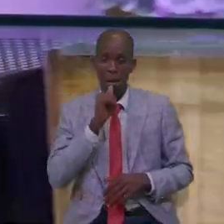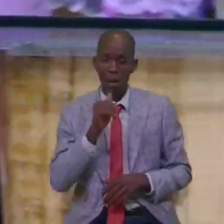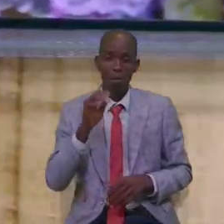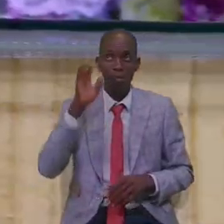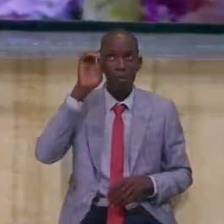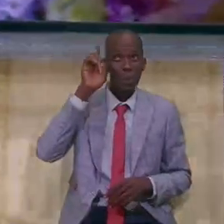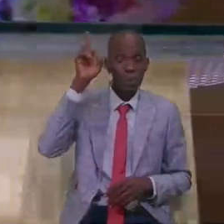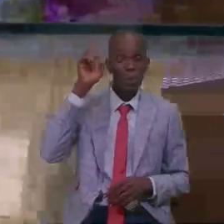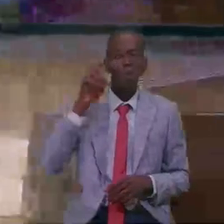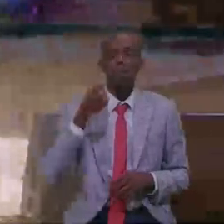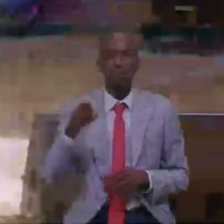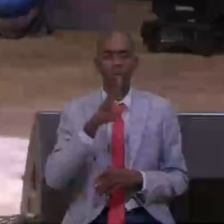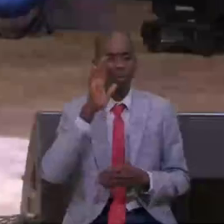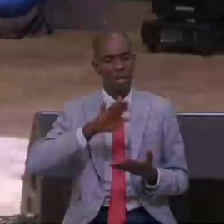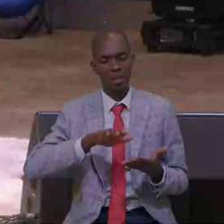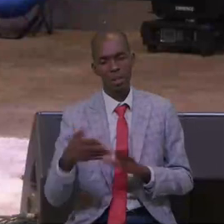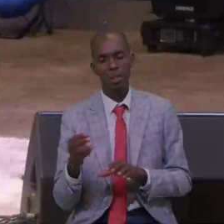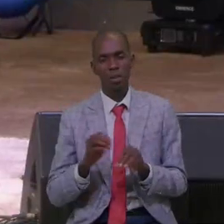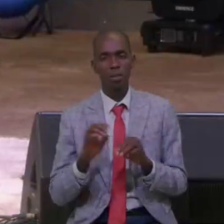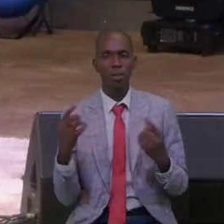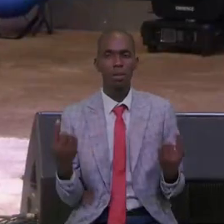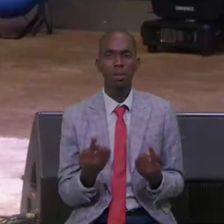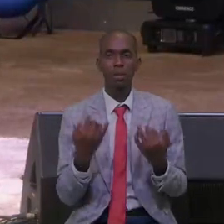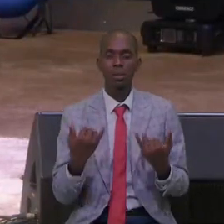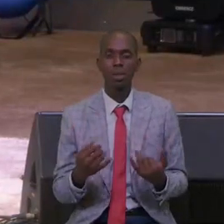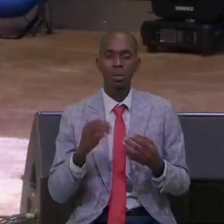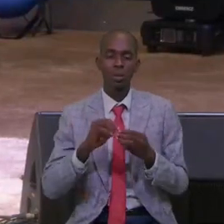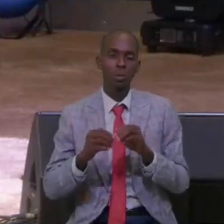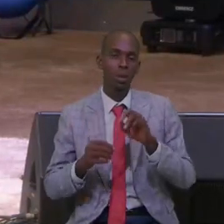La deuxième partie ici,